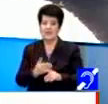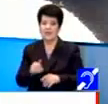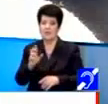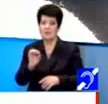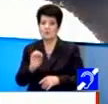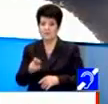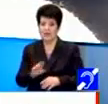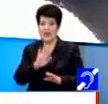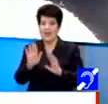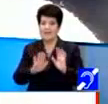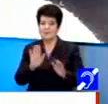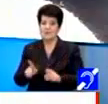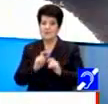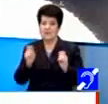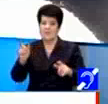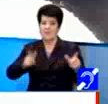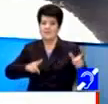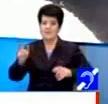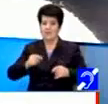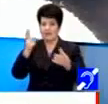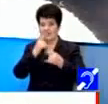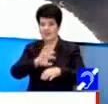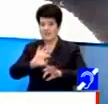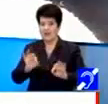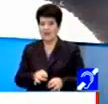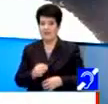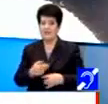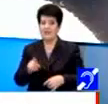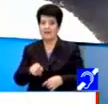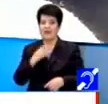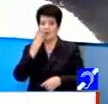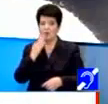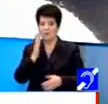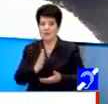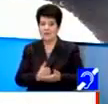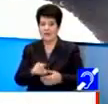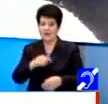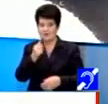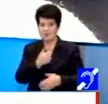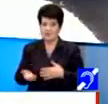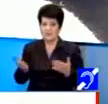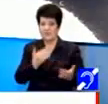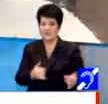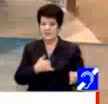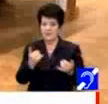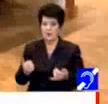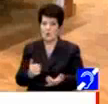Bruxelles. Expoziția deschide Festivalul Internațional de Arte Europalia, la care România este anul acesta invitată de onoare.